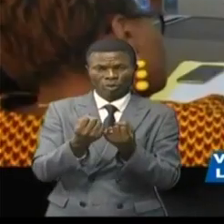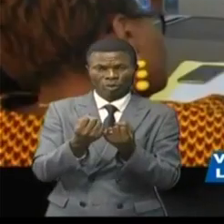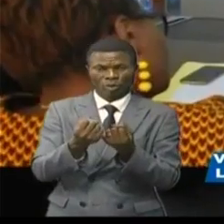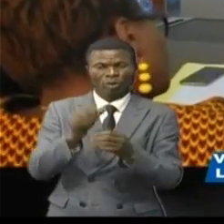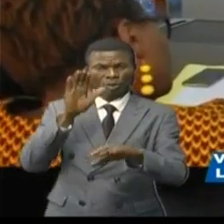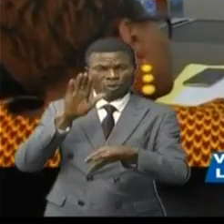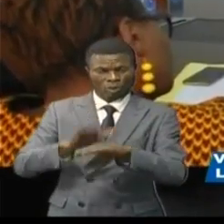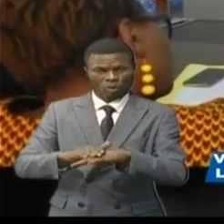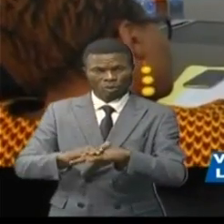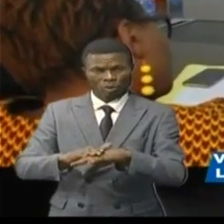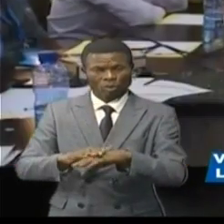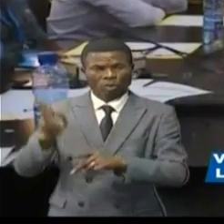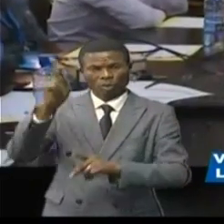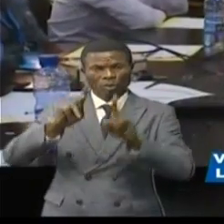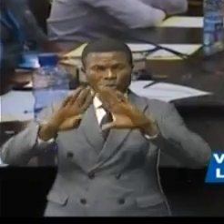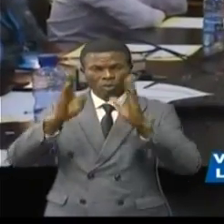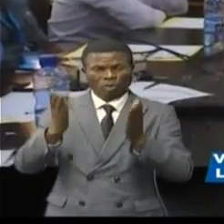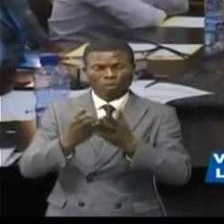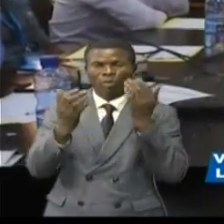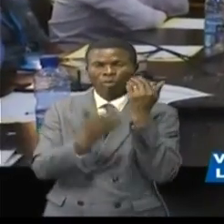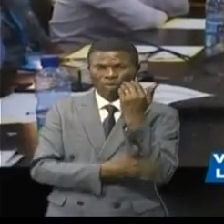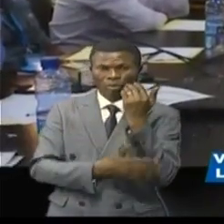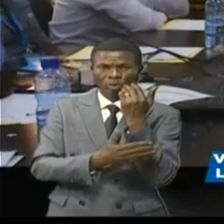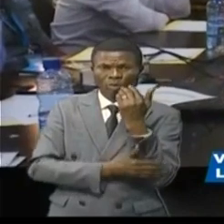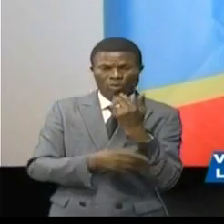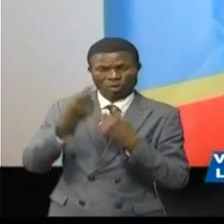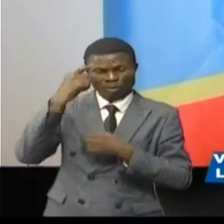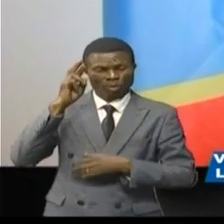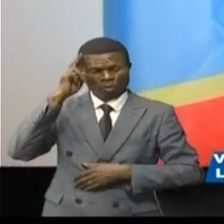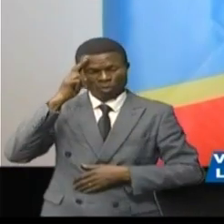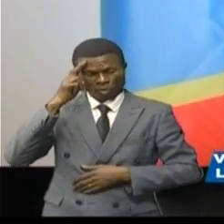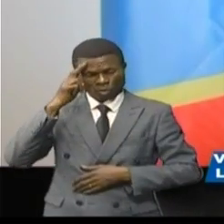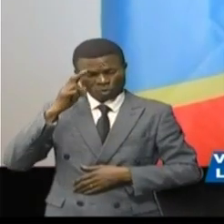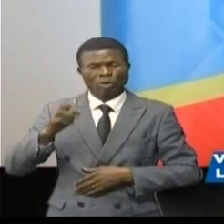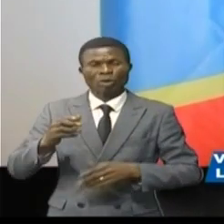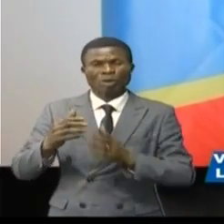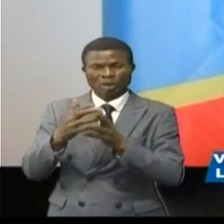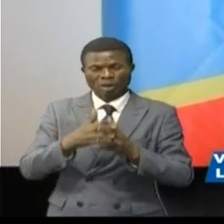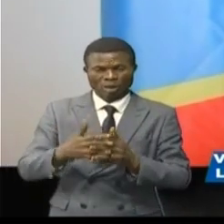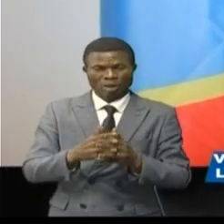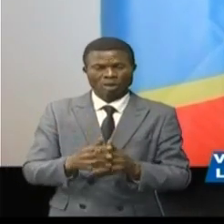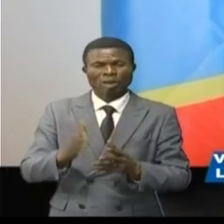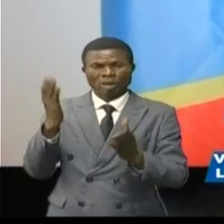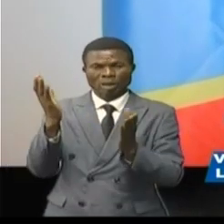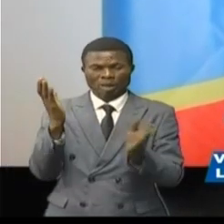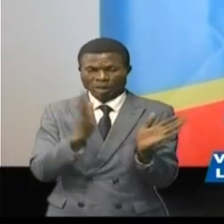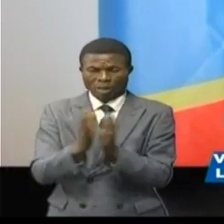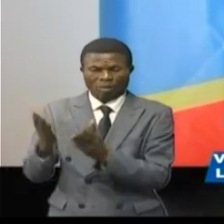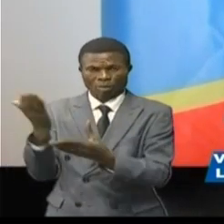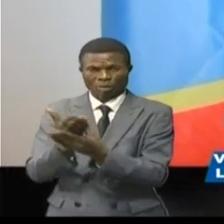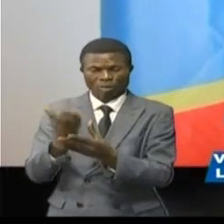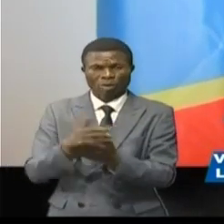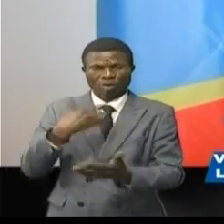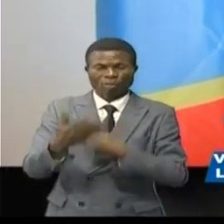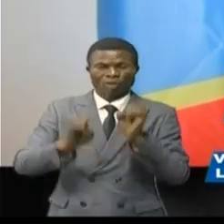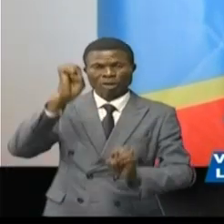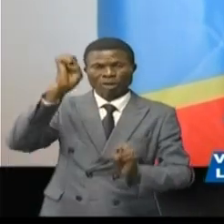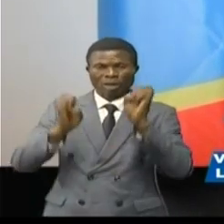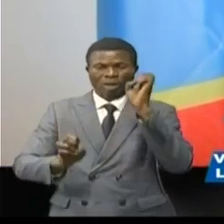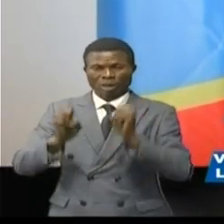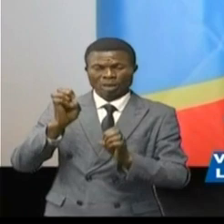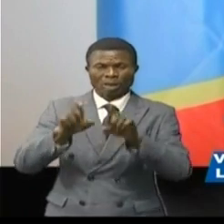les populations vulnérables pour réfléchir ensemble, faire un état des lieux, une évaluation,